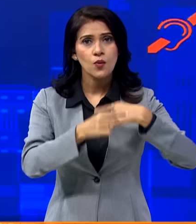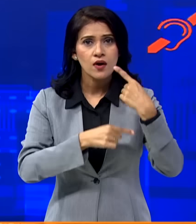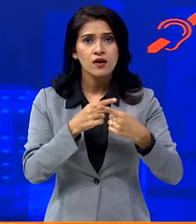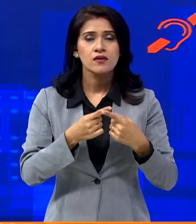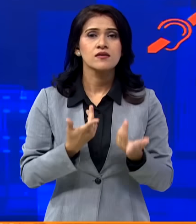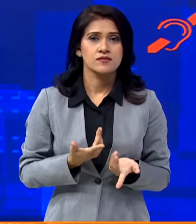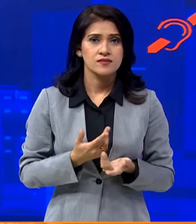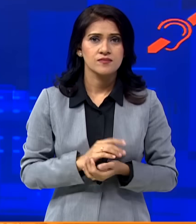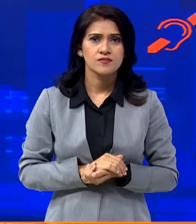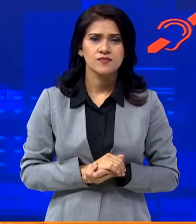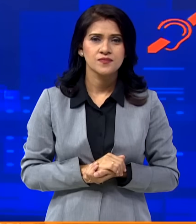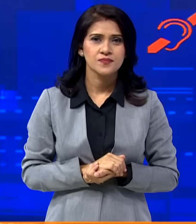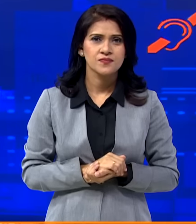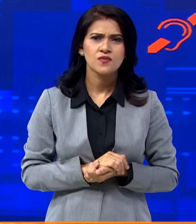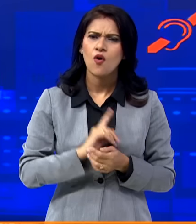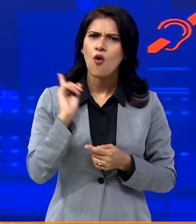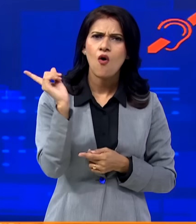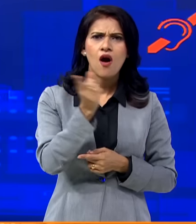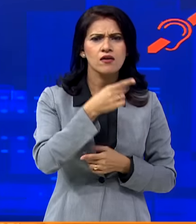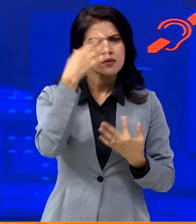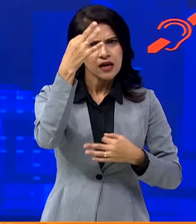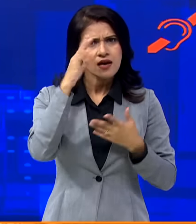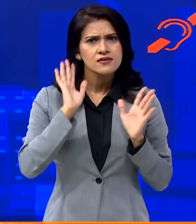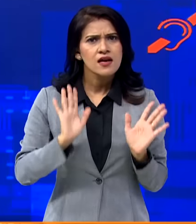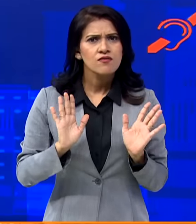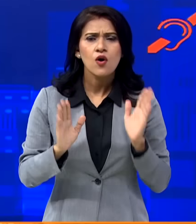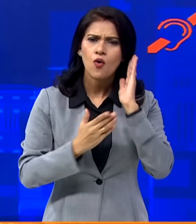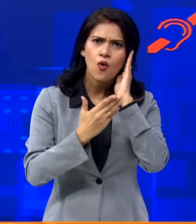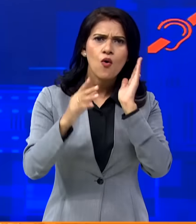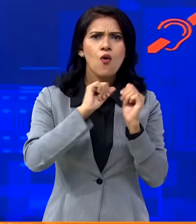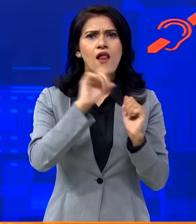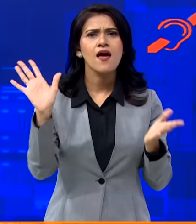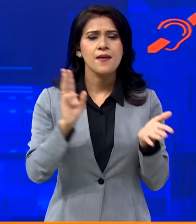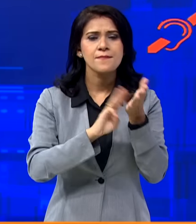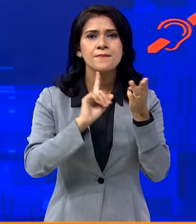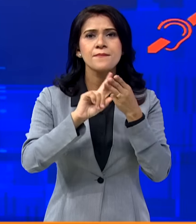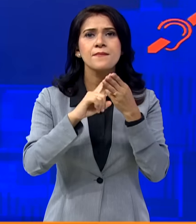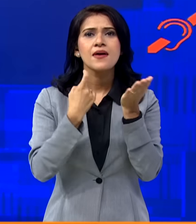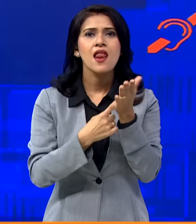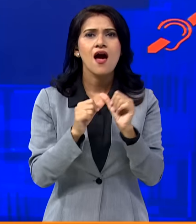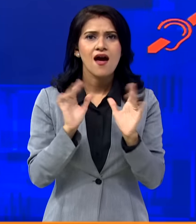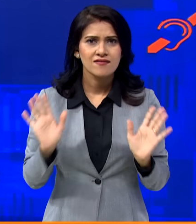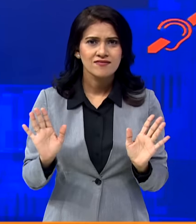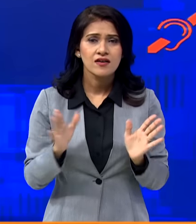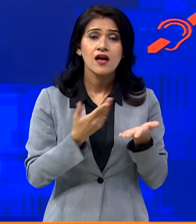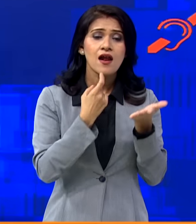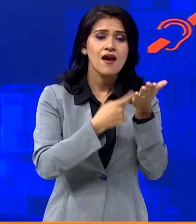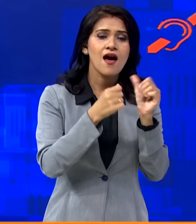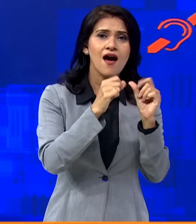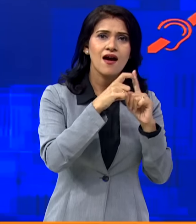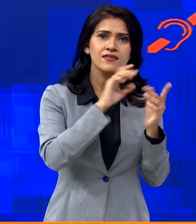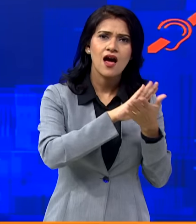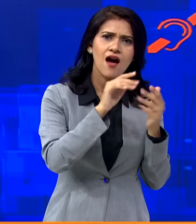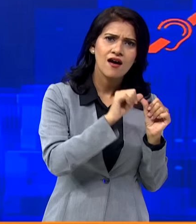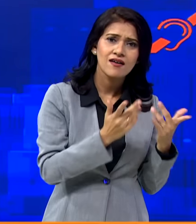संस्कार कौन नहीं नाचा य किसने नहीं गाया मीरा नाची राधा नाची गोपी